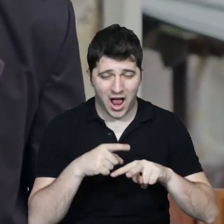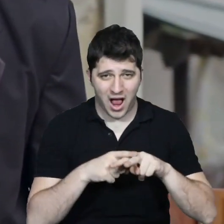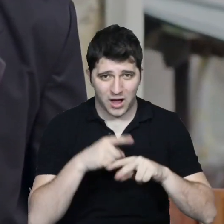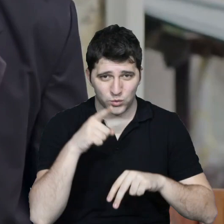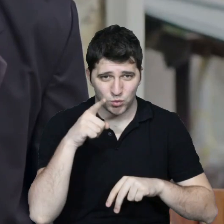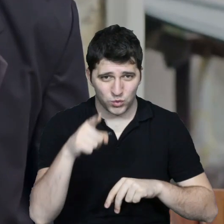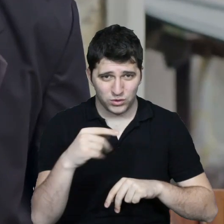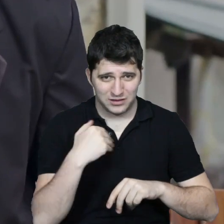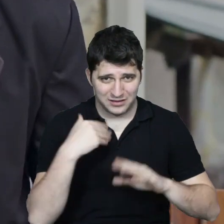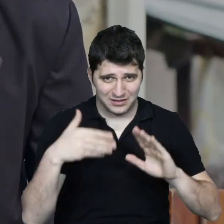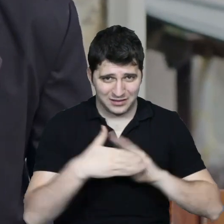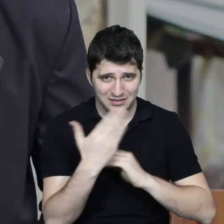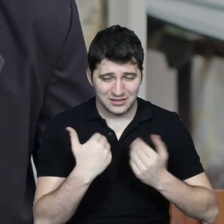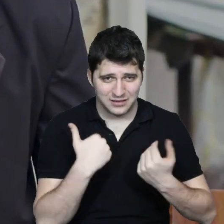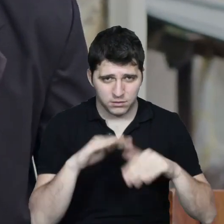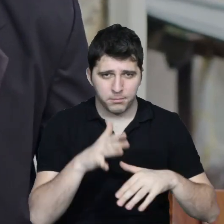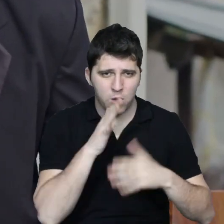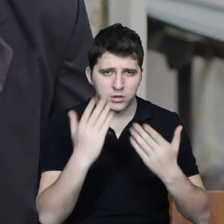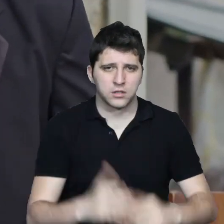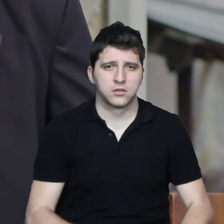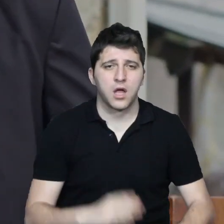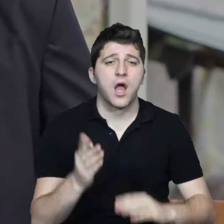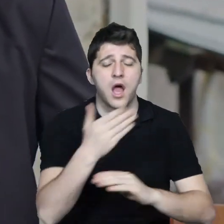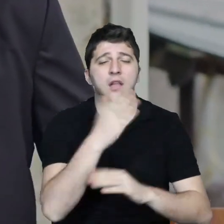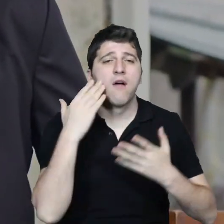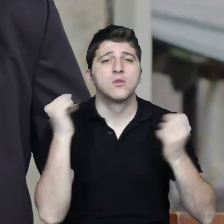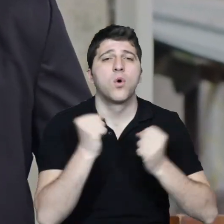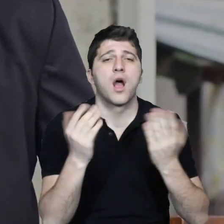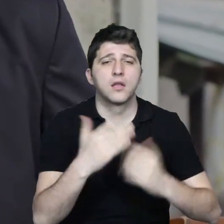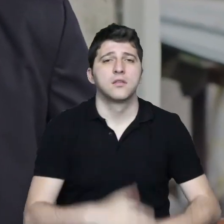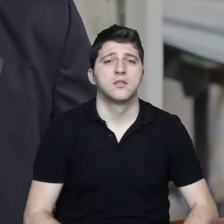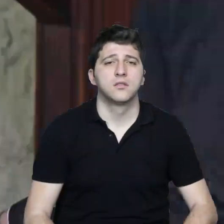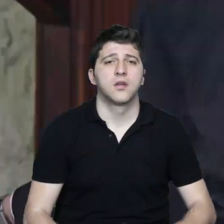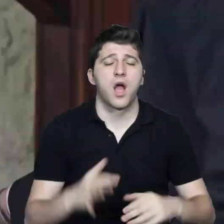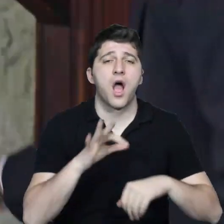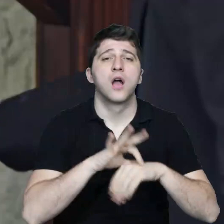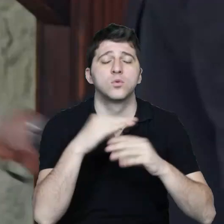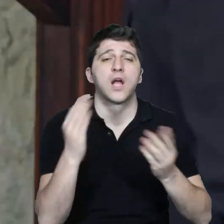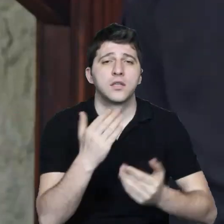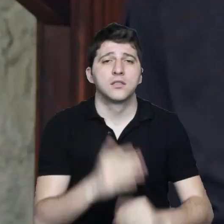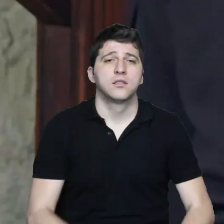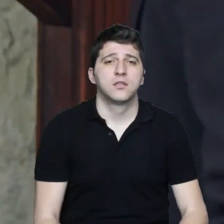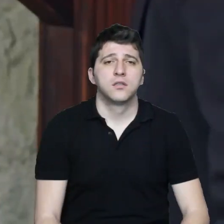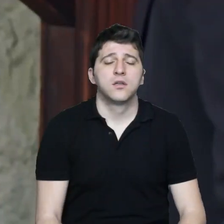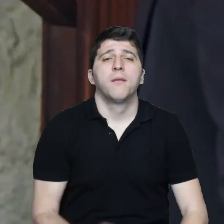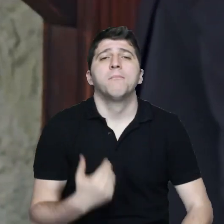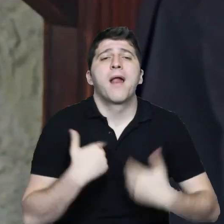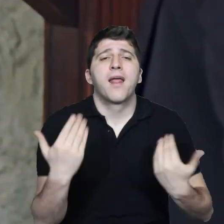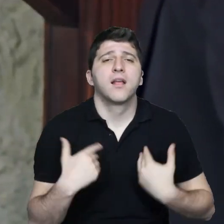mı İsmail bizi teyit geçsin? Kız burada olduğumuzu biliyor zaten. Hadi geç içeri, hava çok soğuk. Vallahi hasta olursun, işleri aksatırsın, geç. Bana